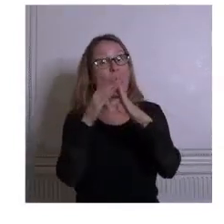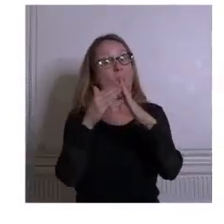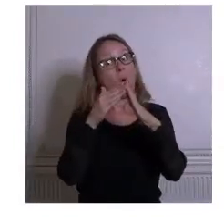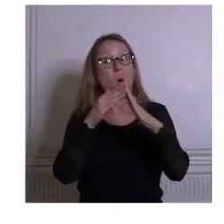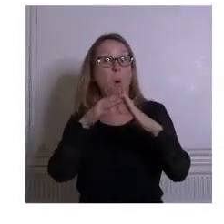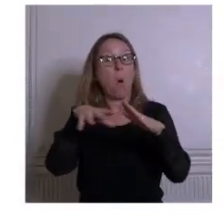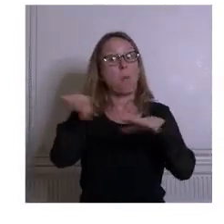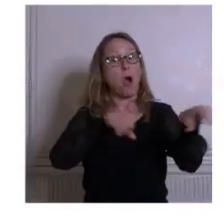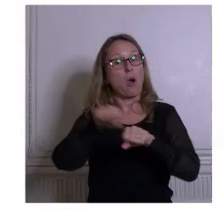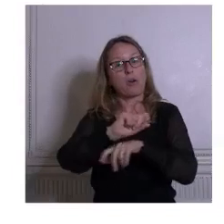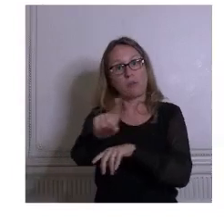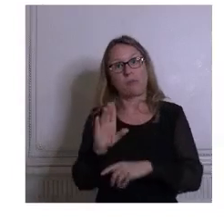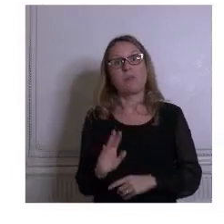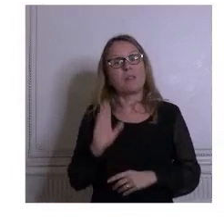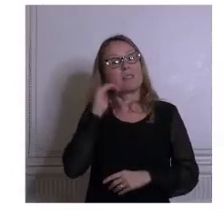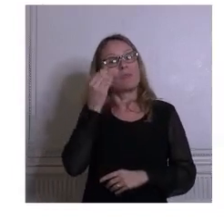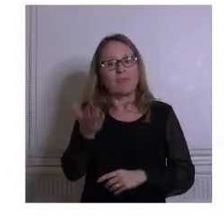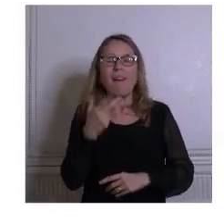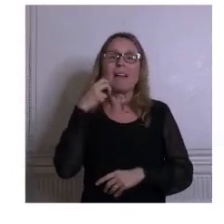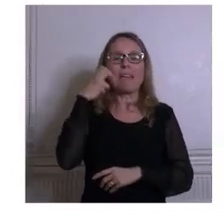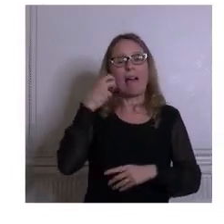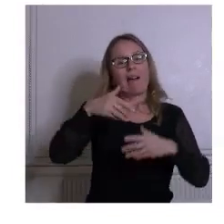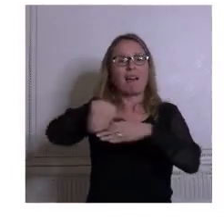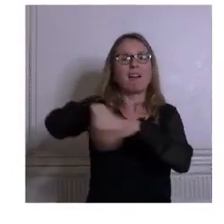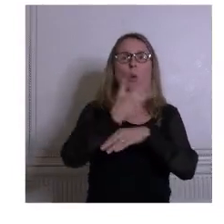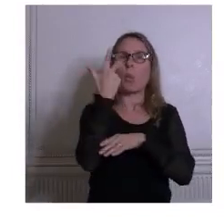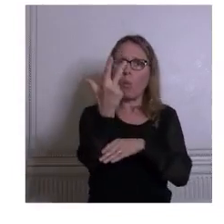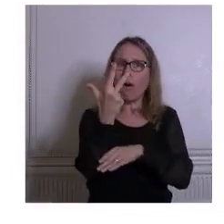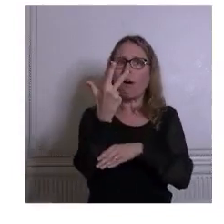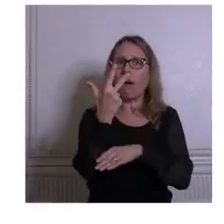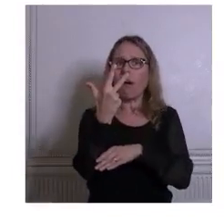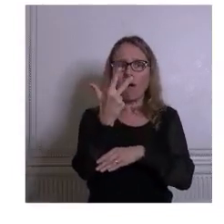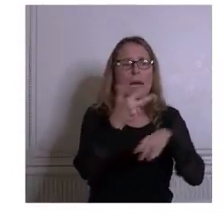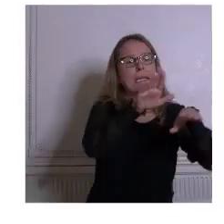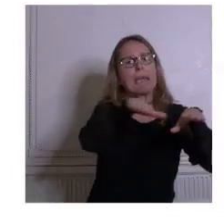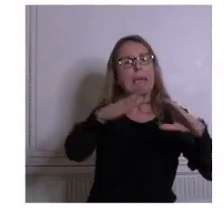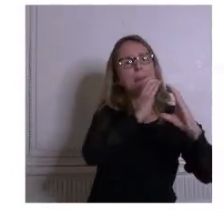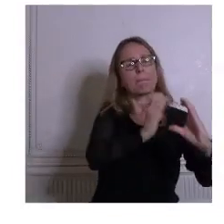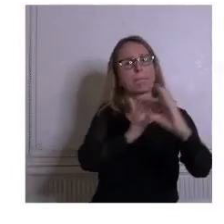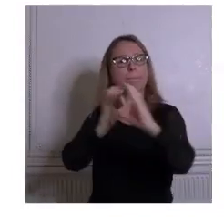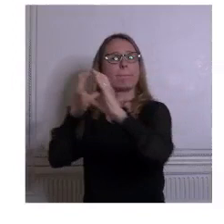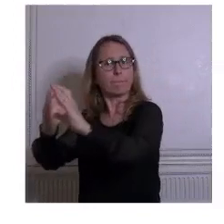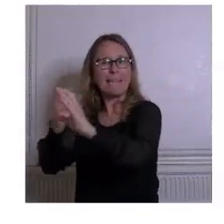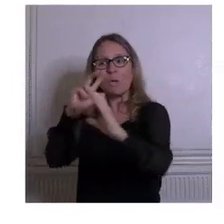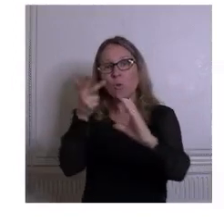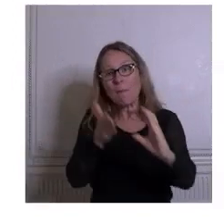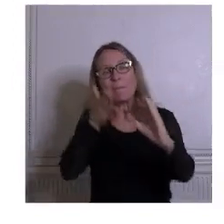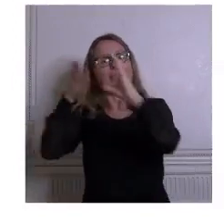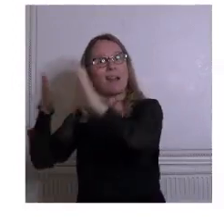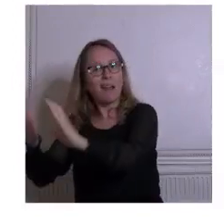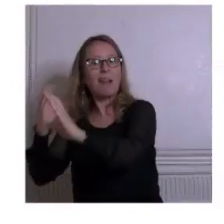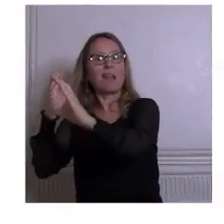voyageurs, avec au pluriel, portée, relayée et appuyée depuis de très nombreuses années par la ville de Talence et de nombreux citoyens